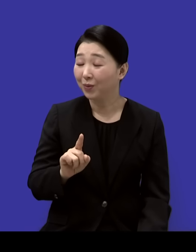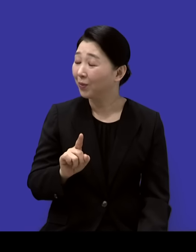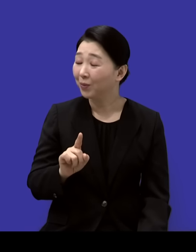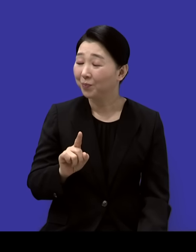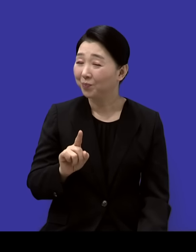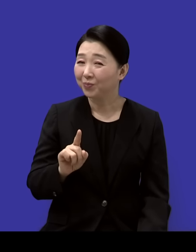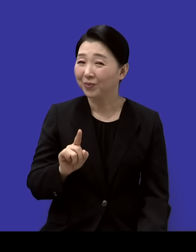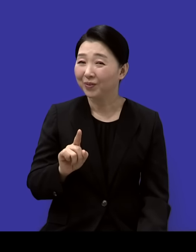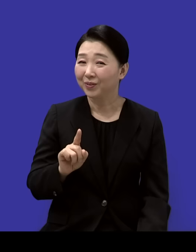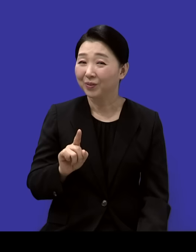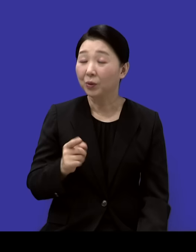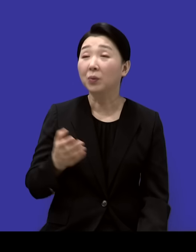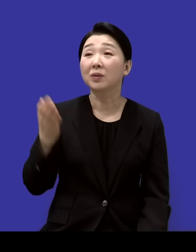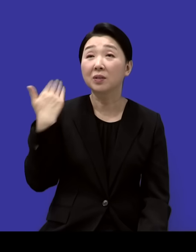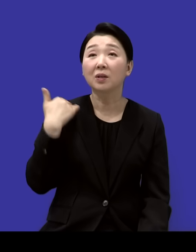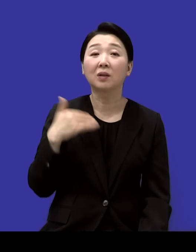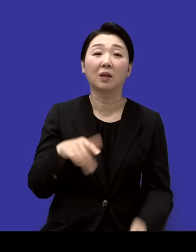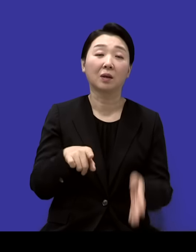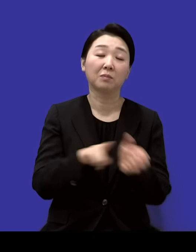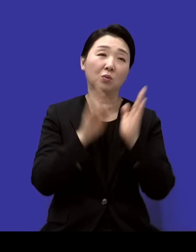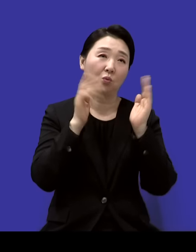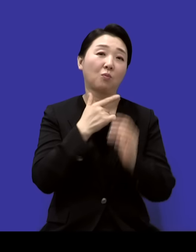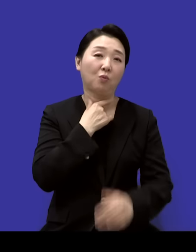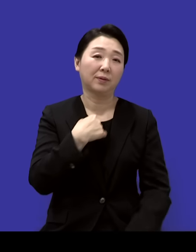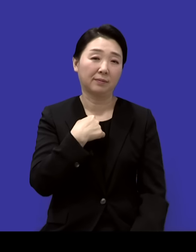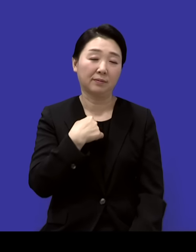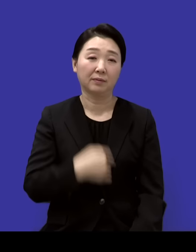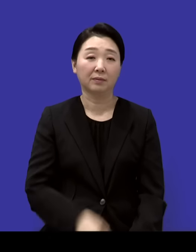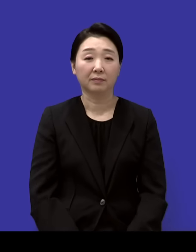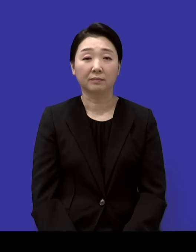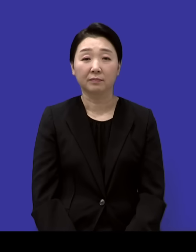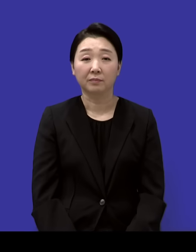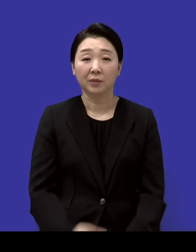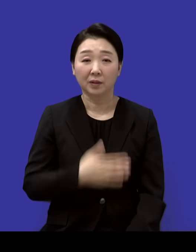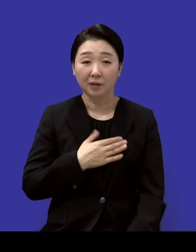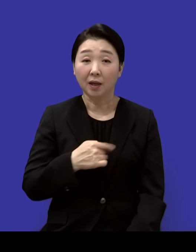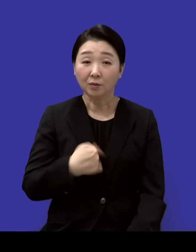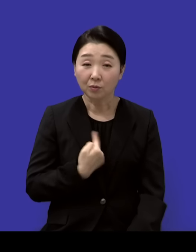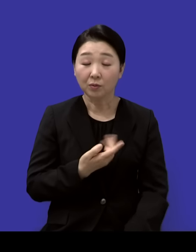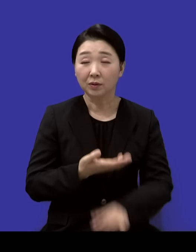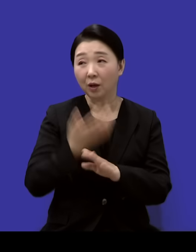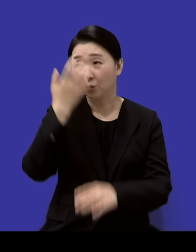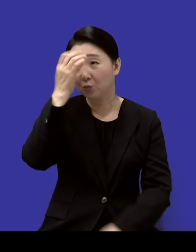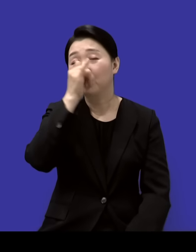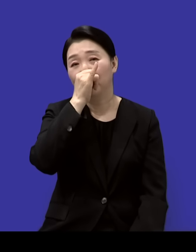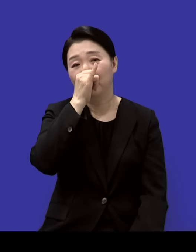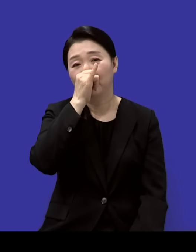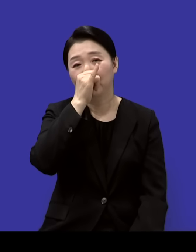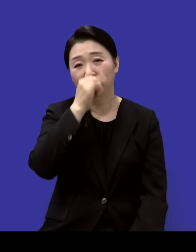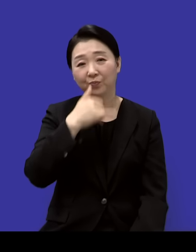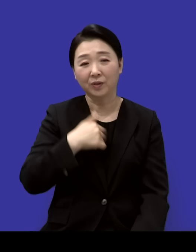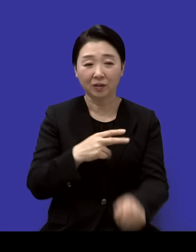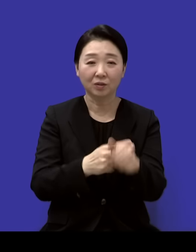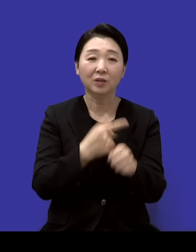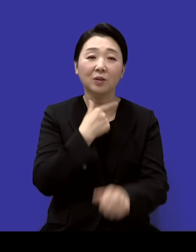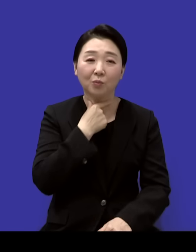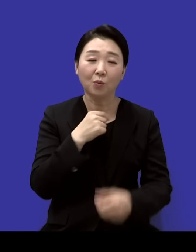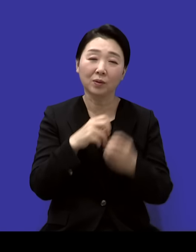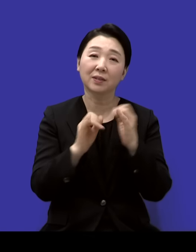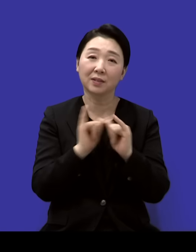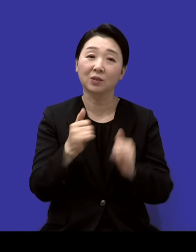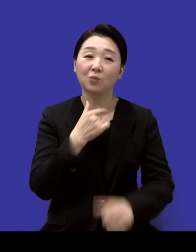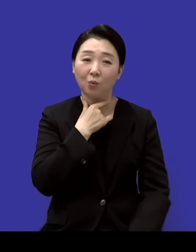좀 더 오래전에 품었지만 아, 그 전부터 그러니까 뭔가 품었어요? 제 자신이었던 것 같아요. 그러니까 아. 다른 꿈도 있었죠. 저는 예. 뭐 선생님도 하고 싶었고 시인도